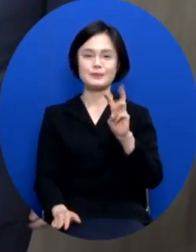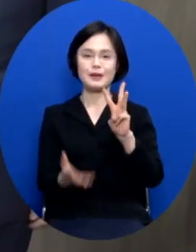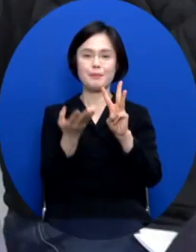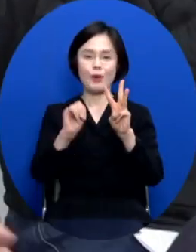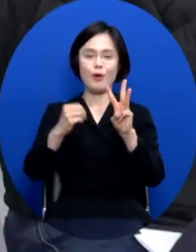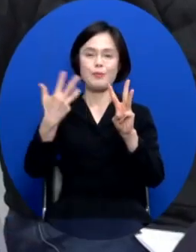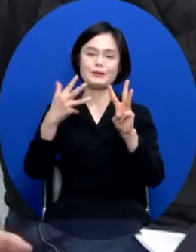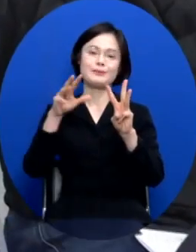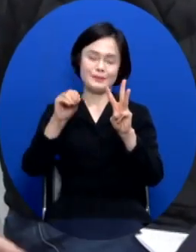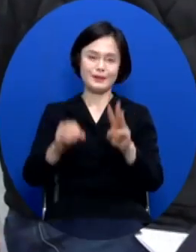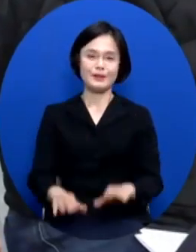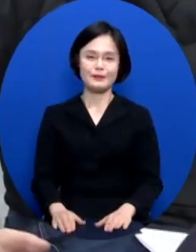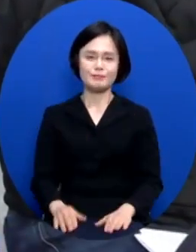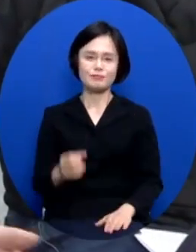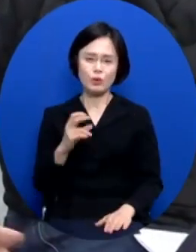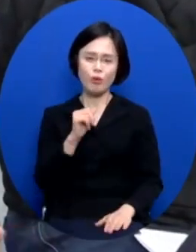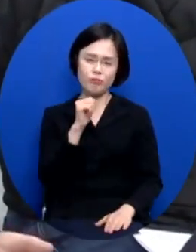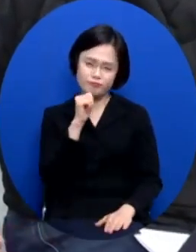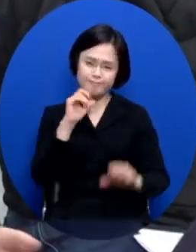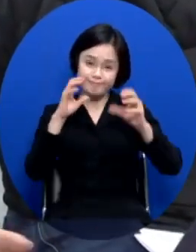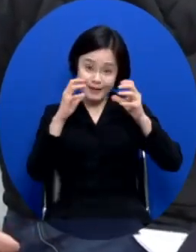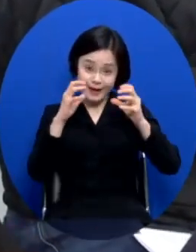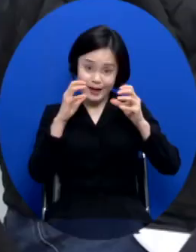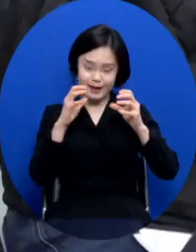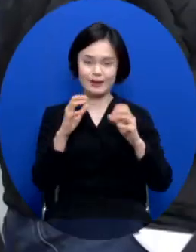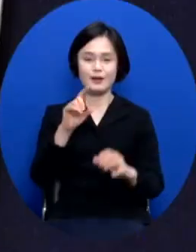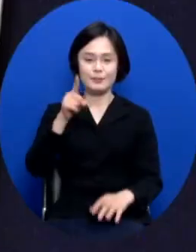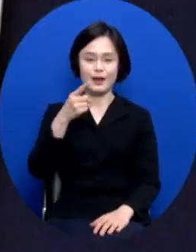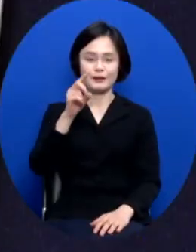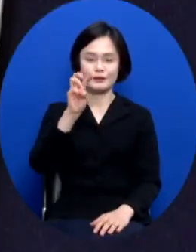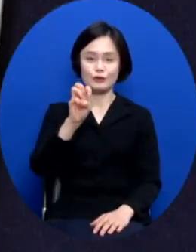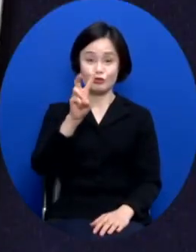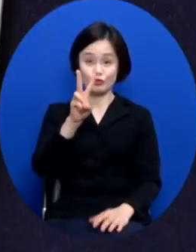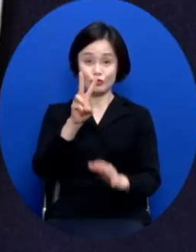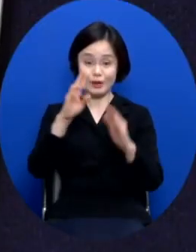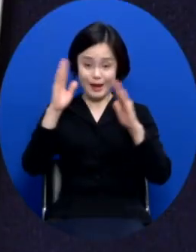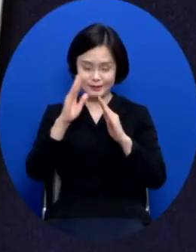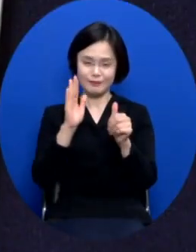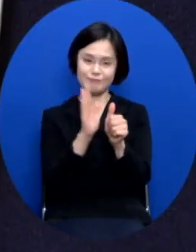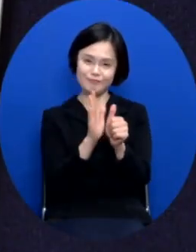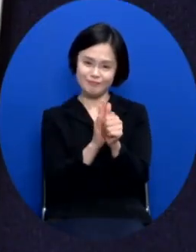전달했으며 개발도상국 총 132명에게 장학금을 전달할 예정입니다.